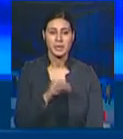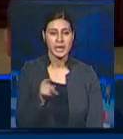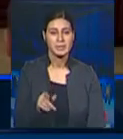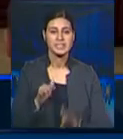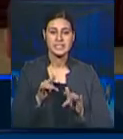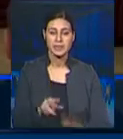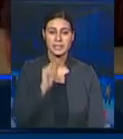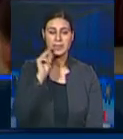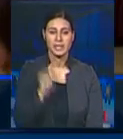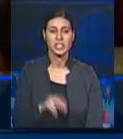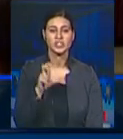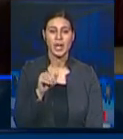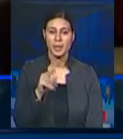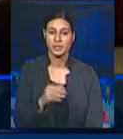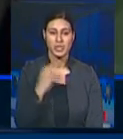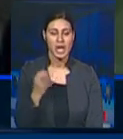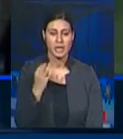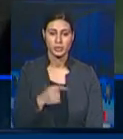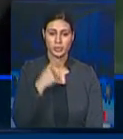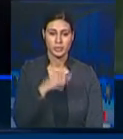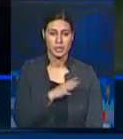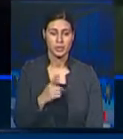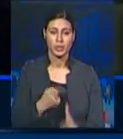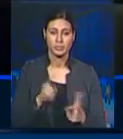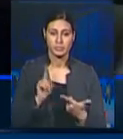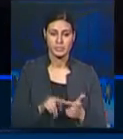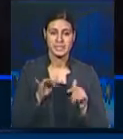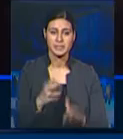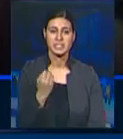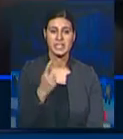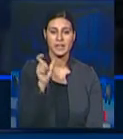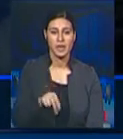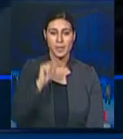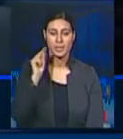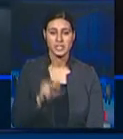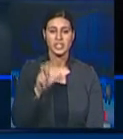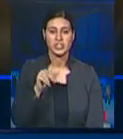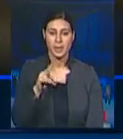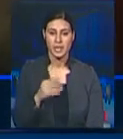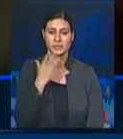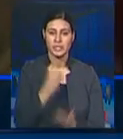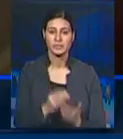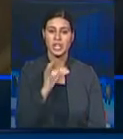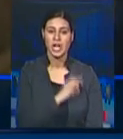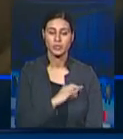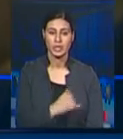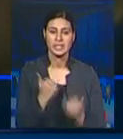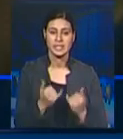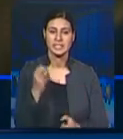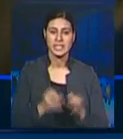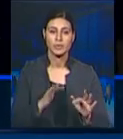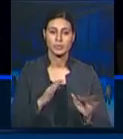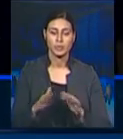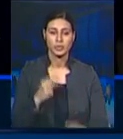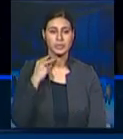საქმეზე ბრალდებული ზურაბ ჯამალაშვილი არასდროს უხსენებია რაც შეეხება საქმეზე კიდევ ერთ ბრალდებულ ჯამალაშვილს მისი ადვოკატი დღეს სასამართლო